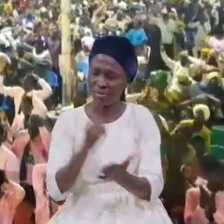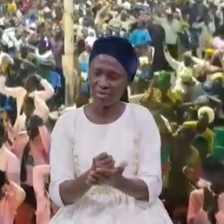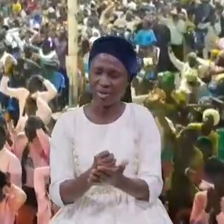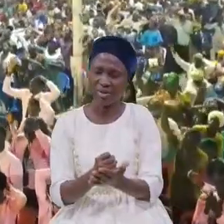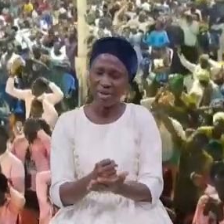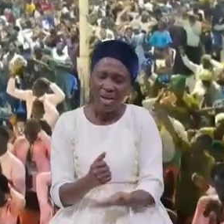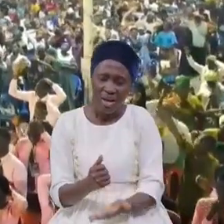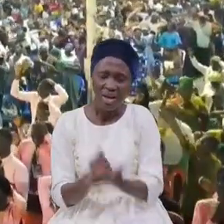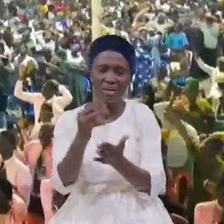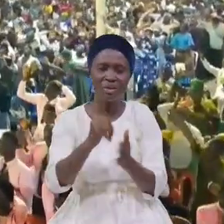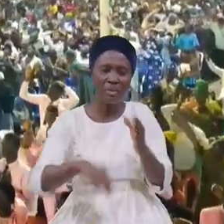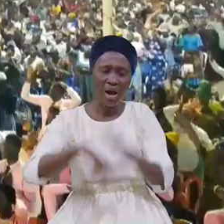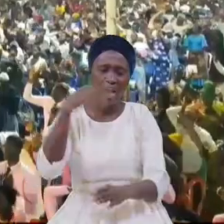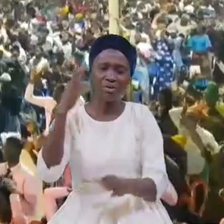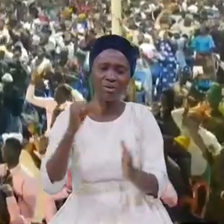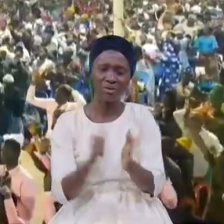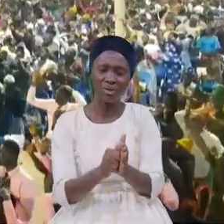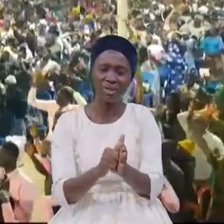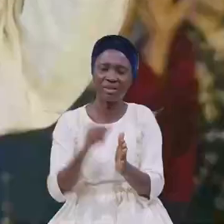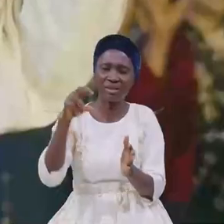Fais-les sortir